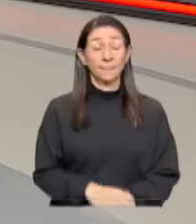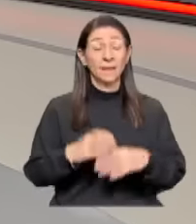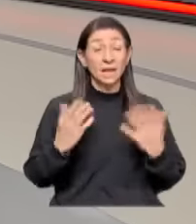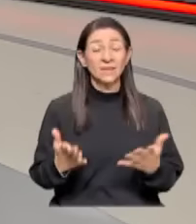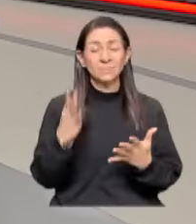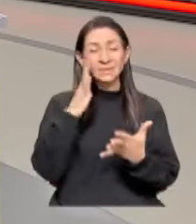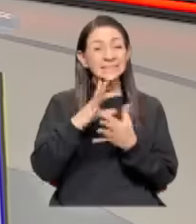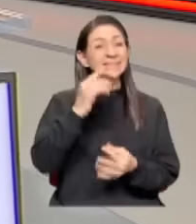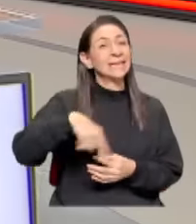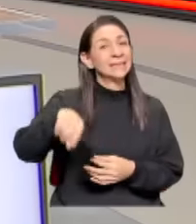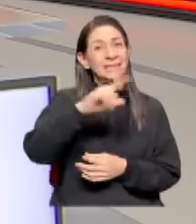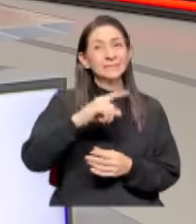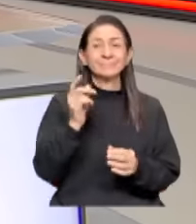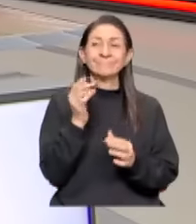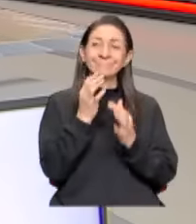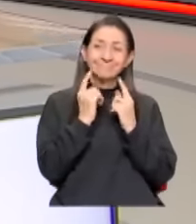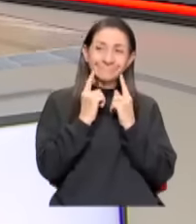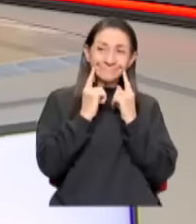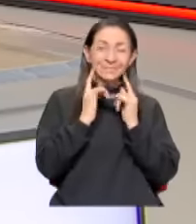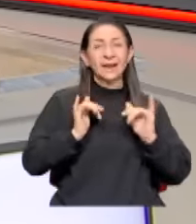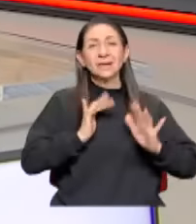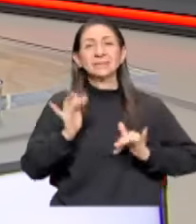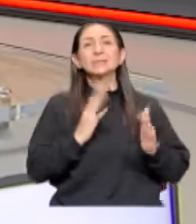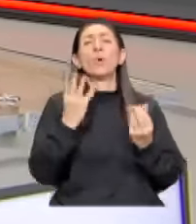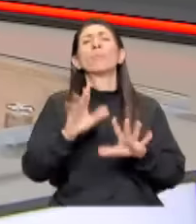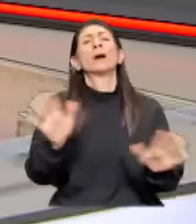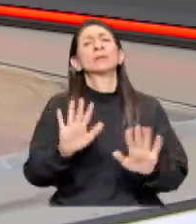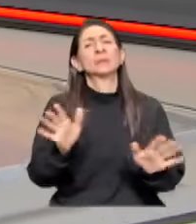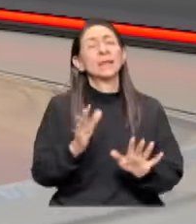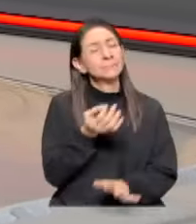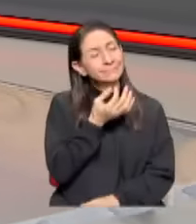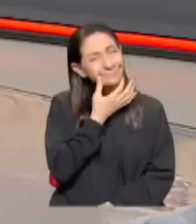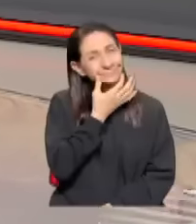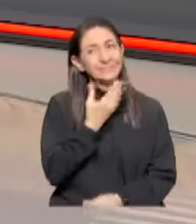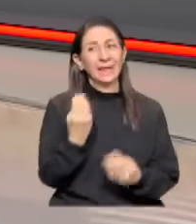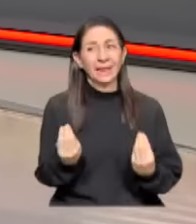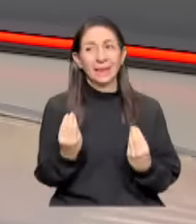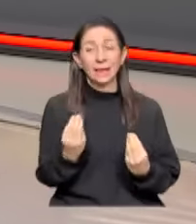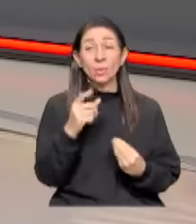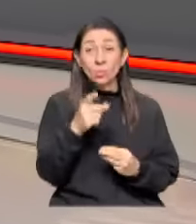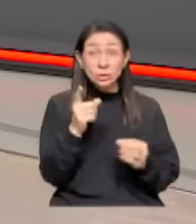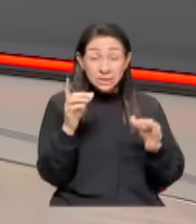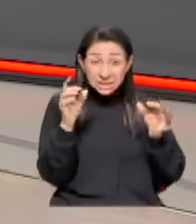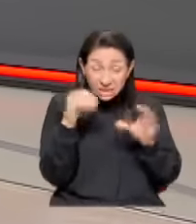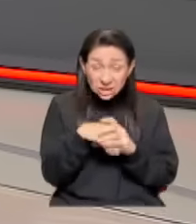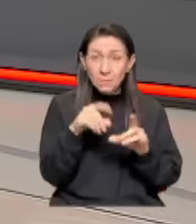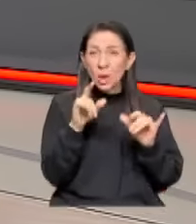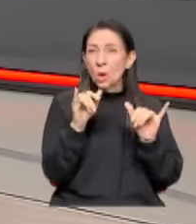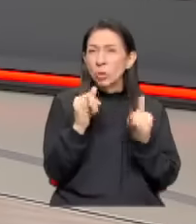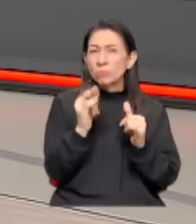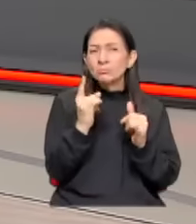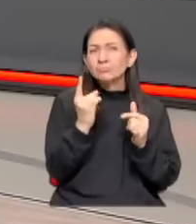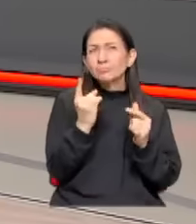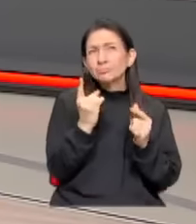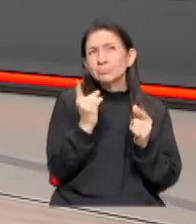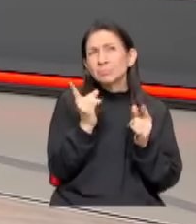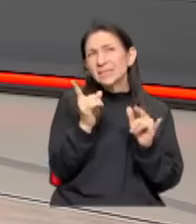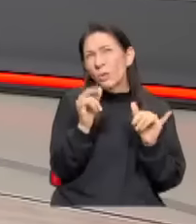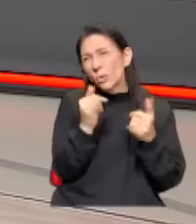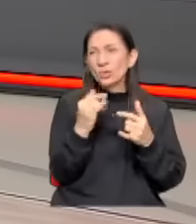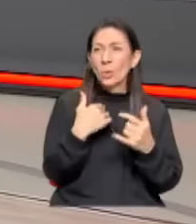Efendim, insanların tebessümünden rahatsız olmayın. Tebessüm iyidir. Hatta bunun için bir oyun veya bir çeşit oyun